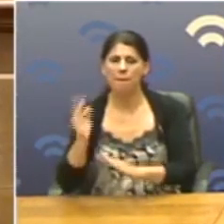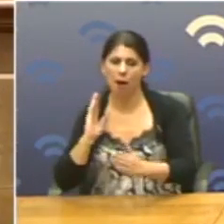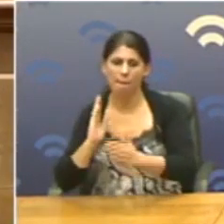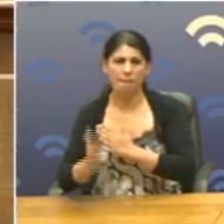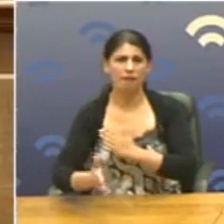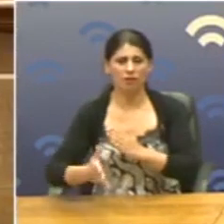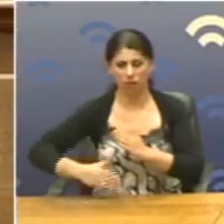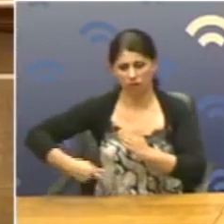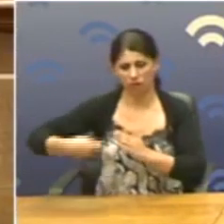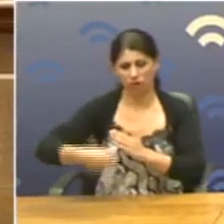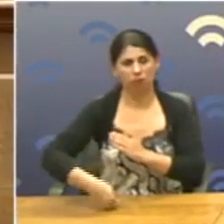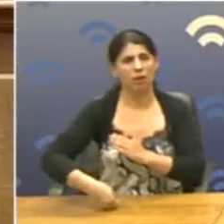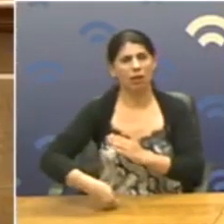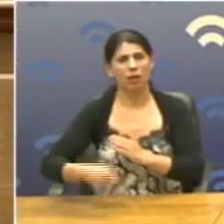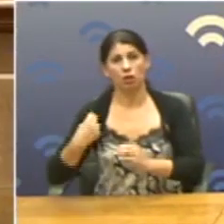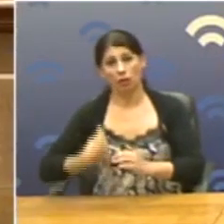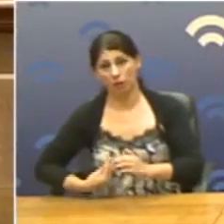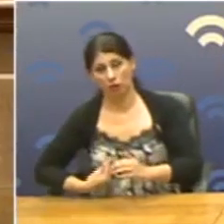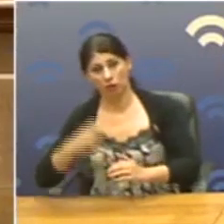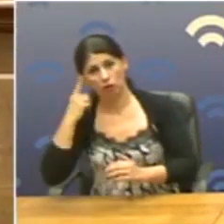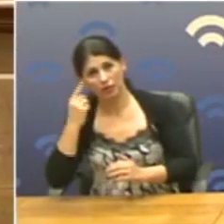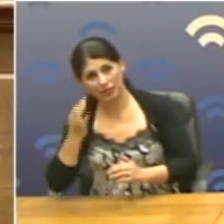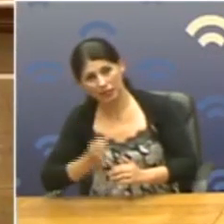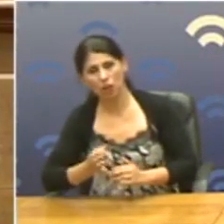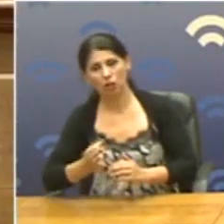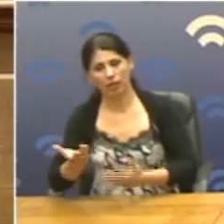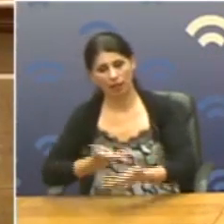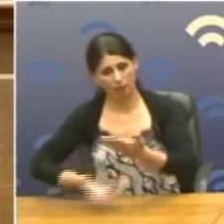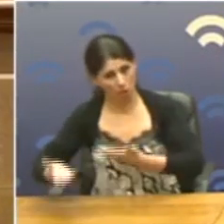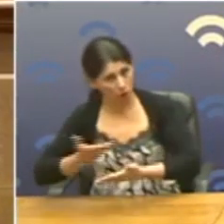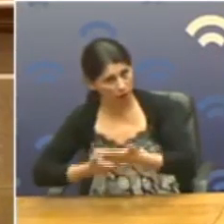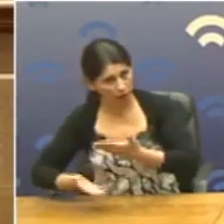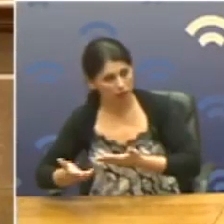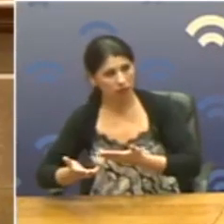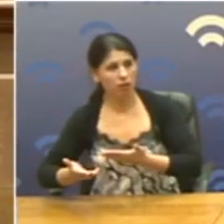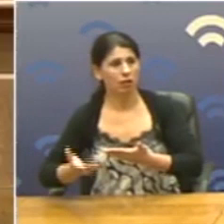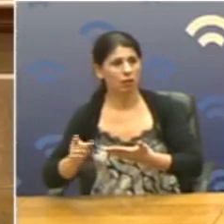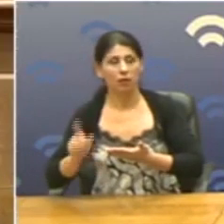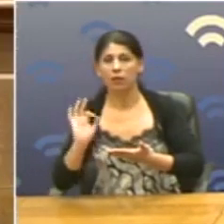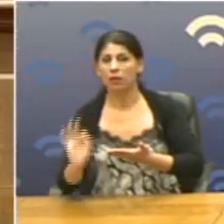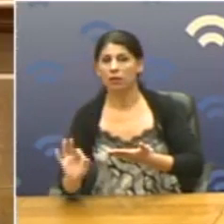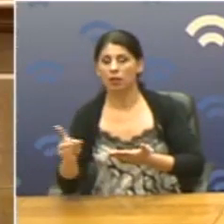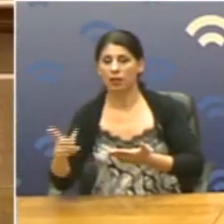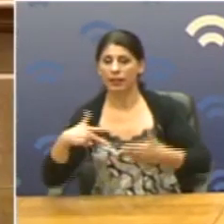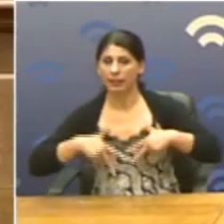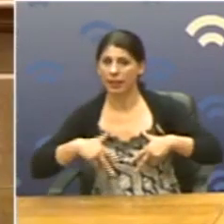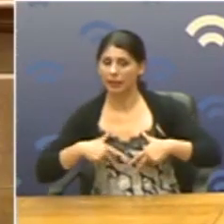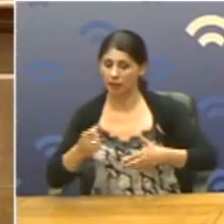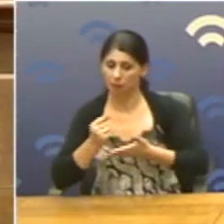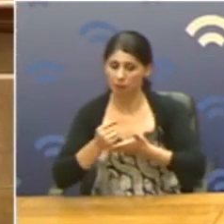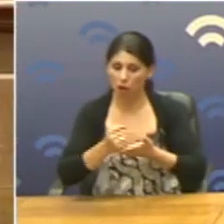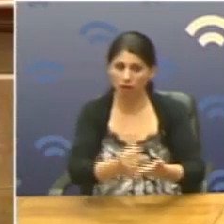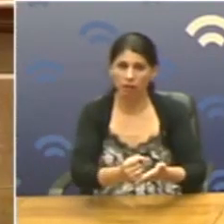τις τσέπες των Δημοτών στη λογική της ανταποδοτικότητας και έτσι η κρατική επιχορήγηση